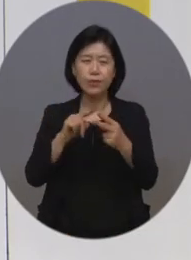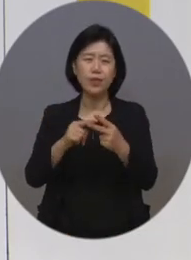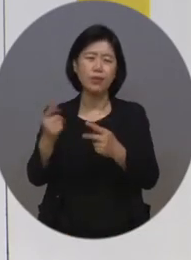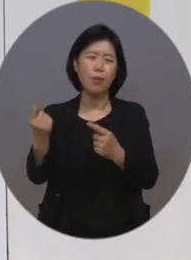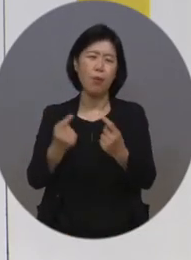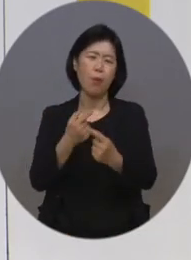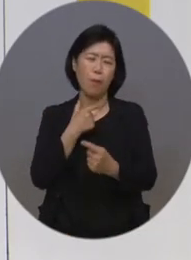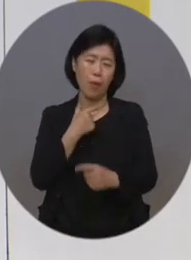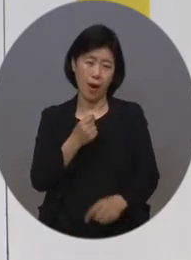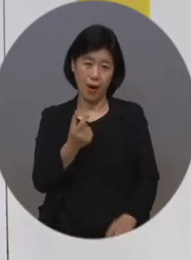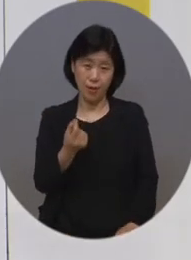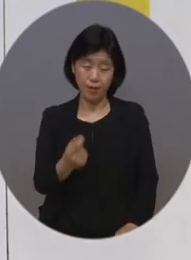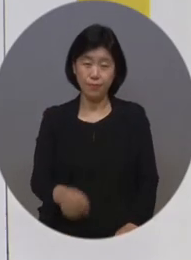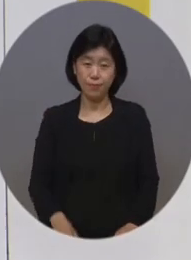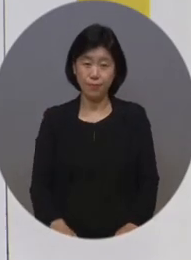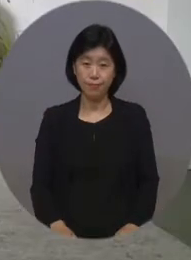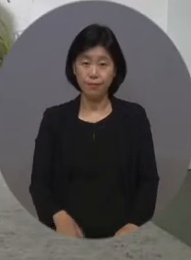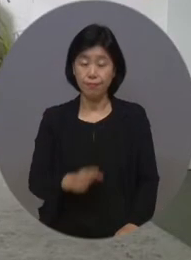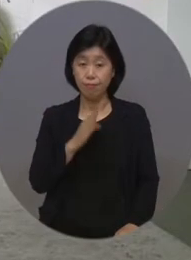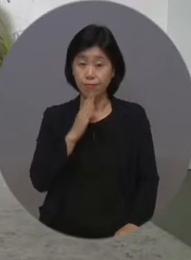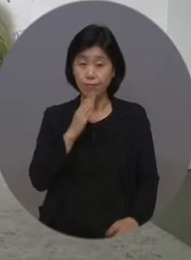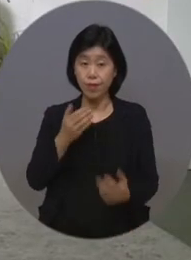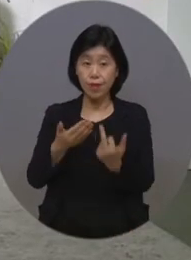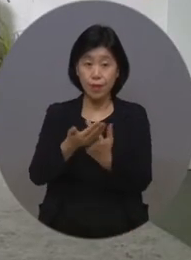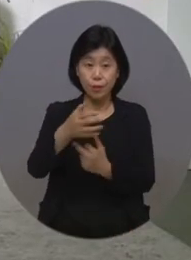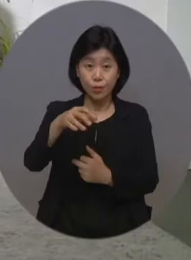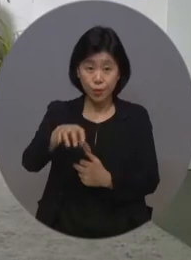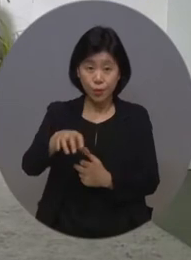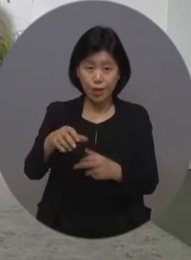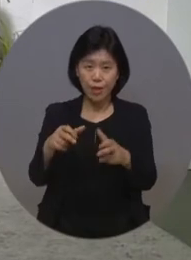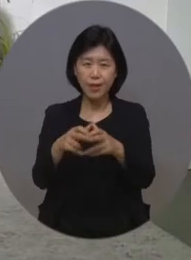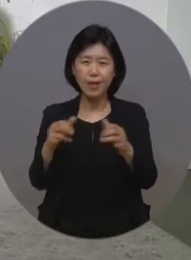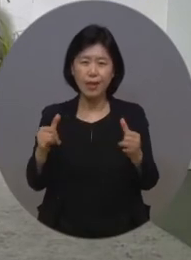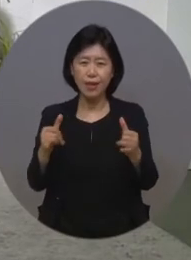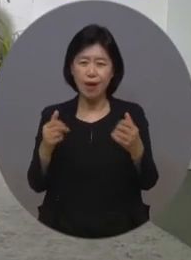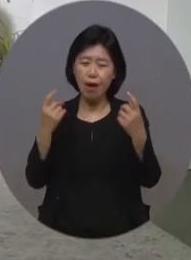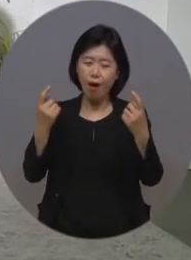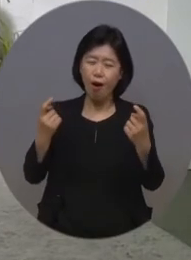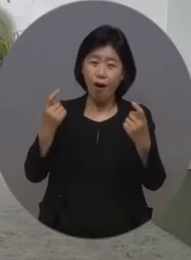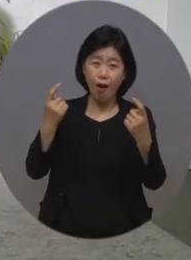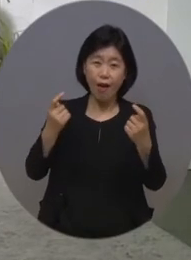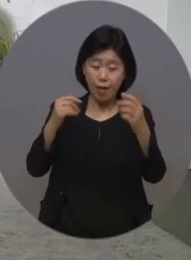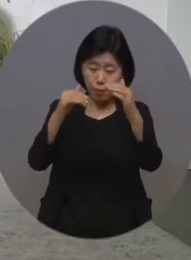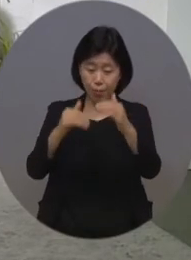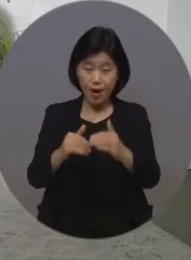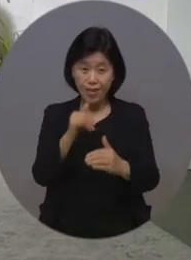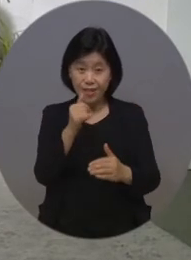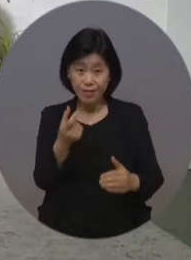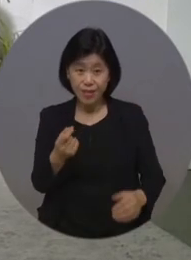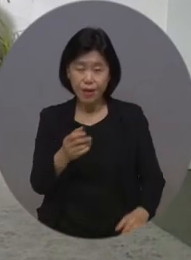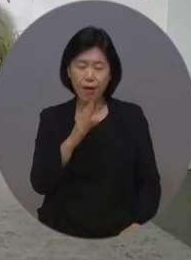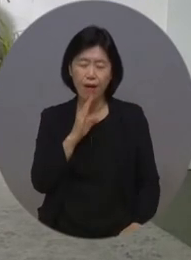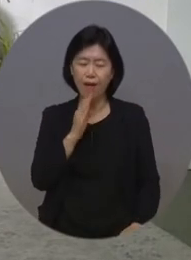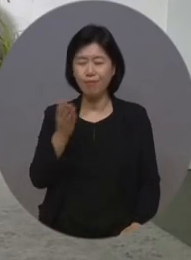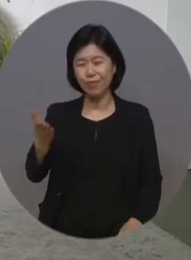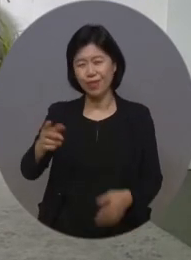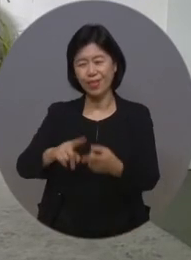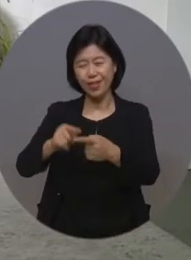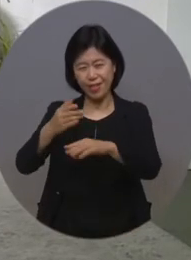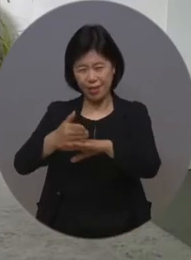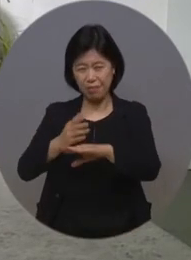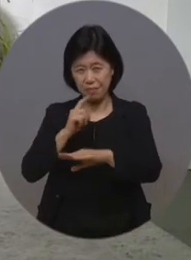제주도에는 요 장애 열린 코스도 있습니다 그러니깐요 어가 그건 또 섀도 시작 이제 진짜 님한테 감사드리며 - 대